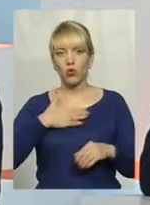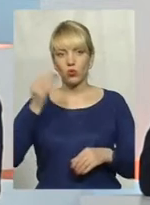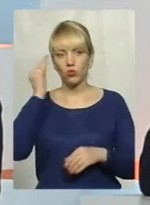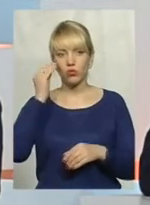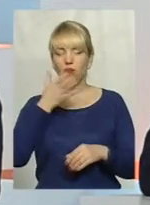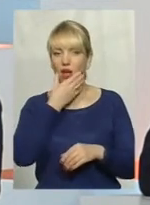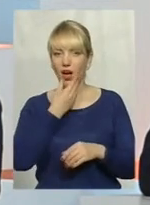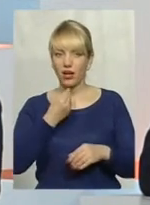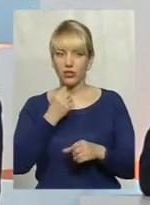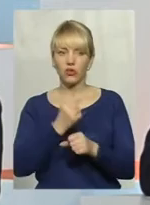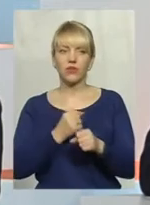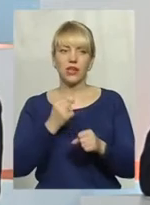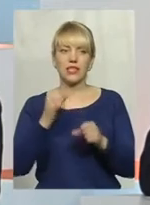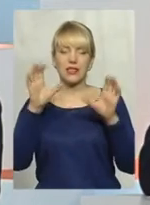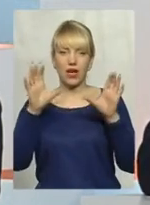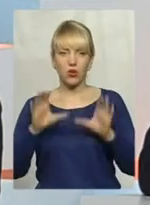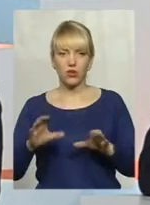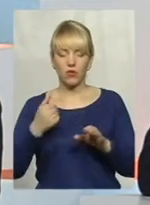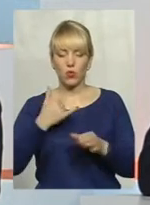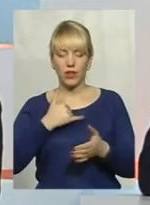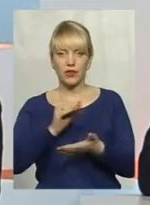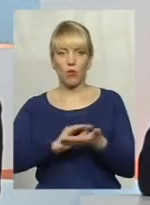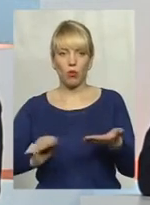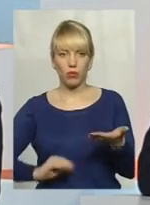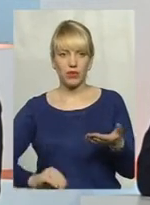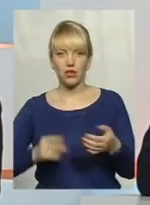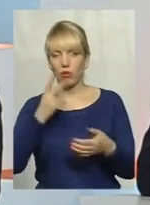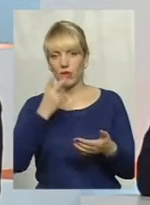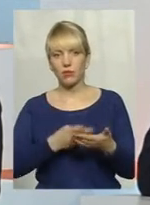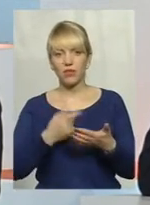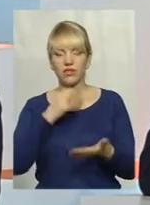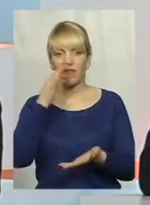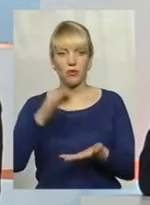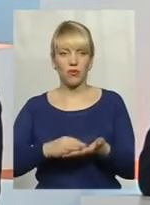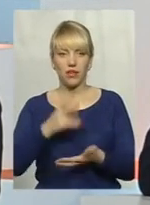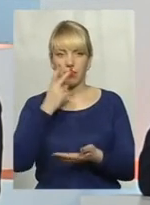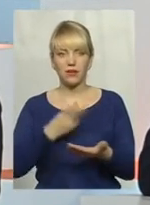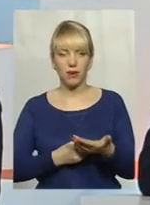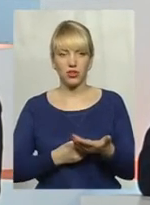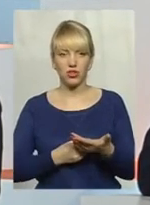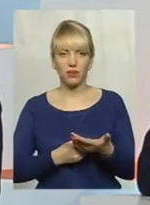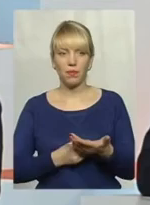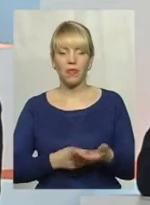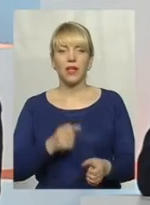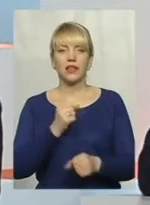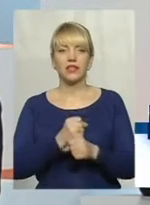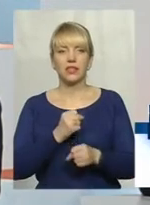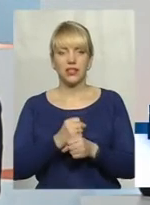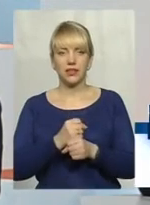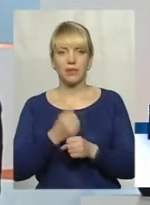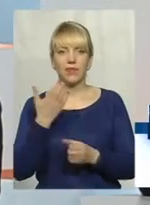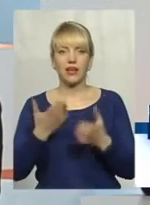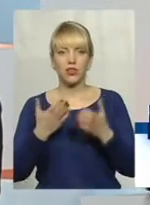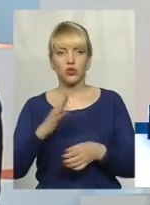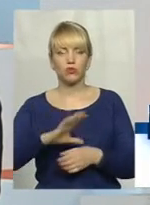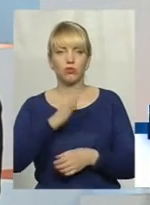дуже гарно законодавчо в нас прописане, передбачена відповідальність, передбачена дії, якщо